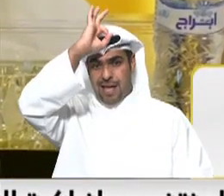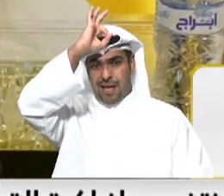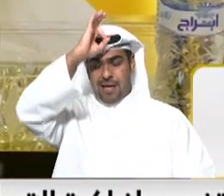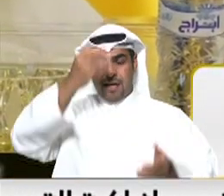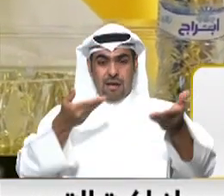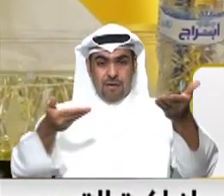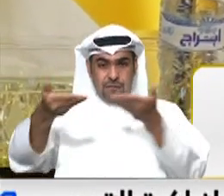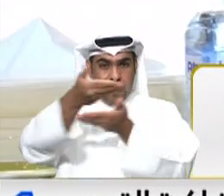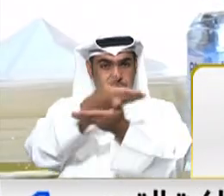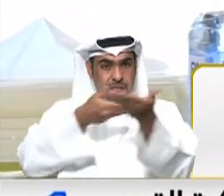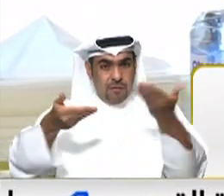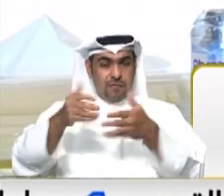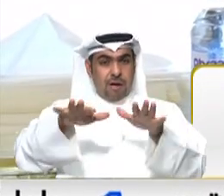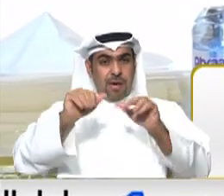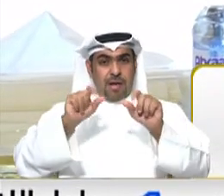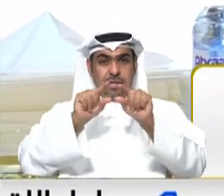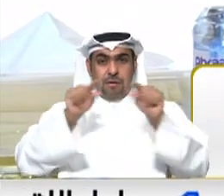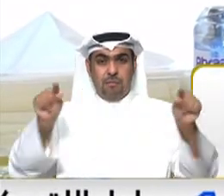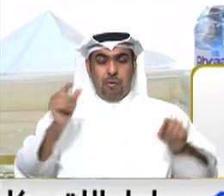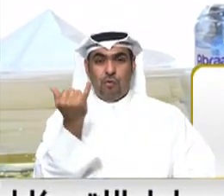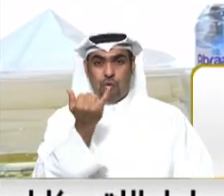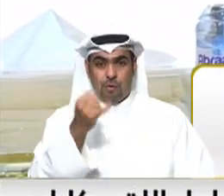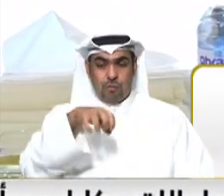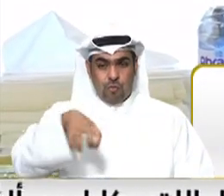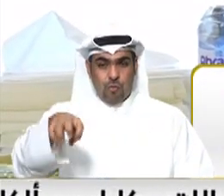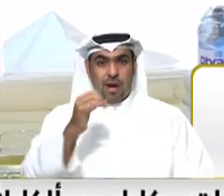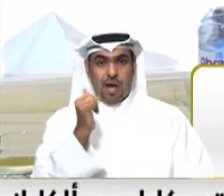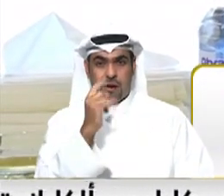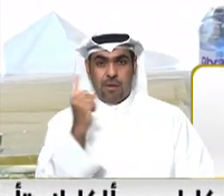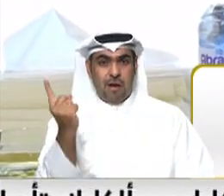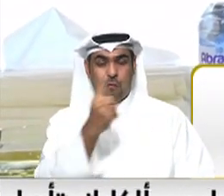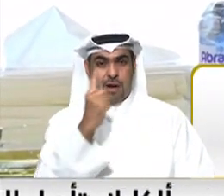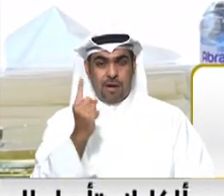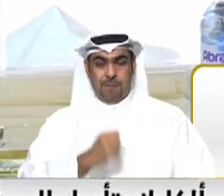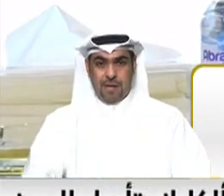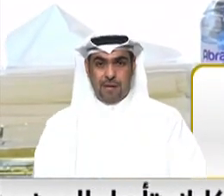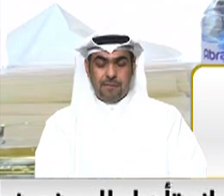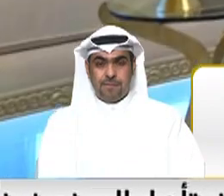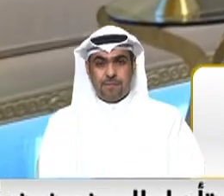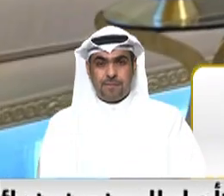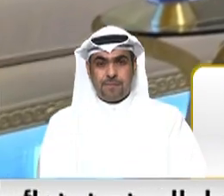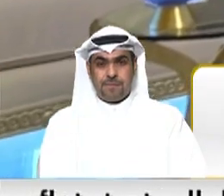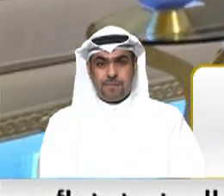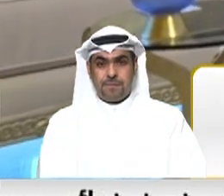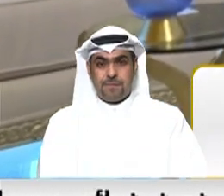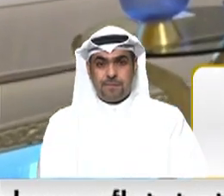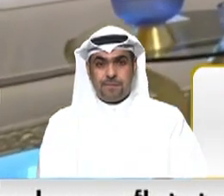آخر التطورات والمستجدات على الساحتين الإقليمية والدولية.